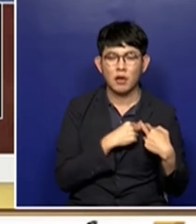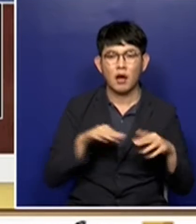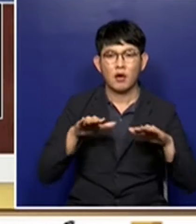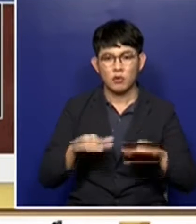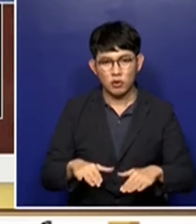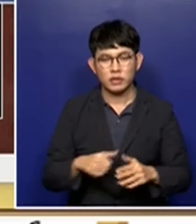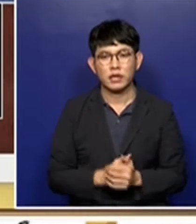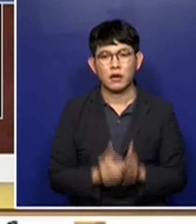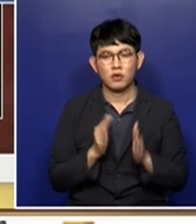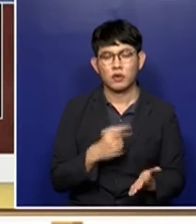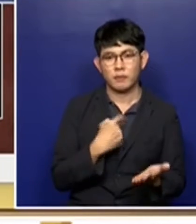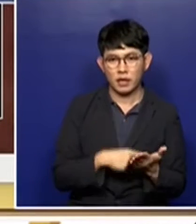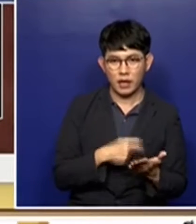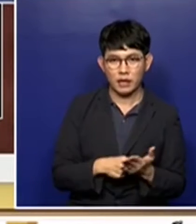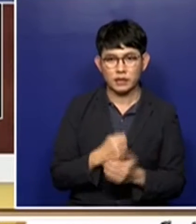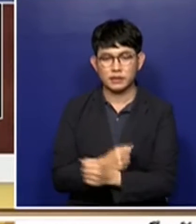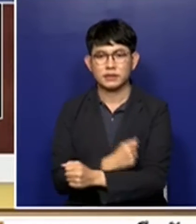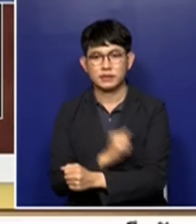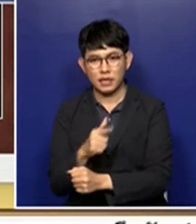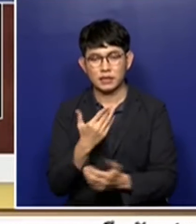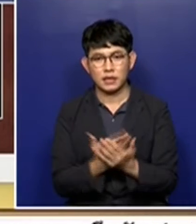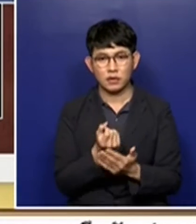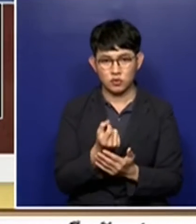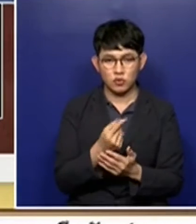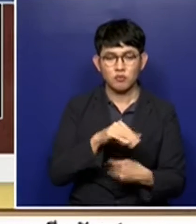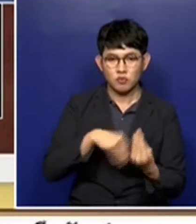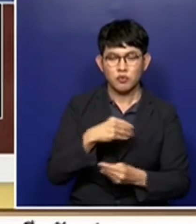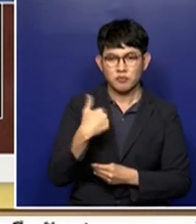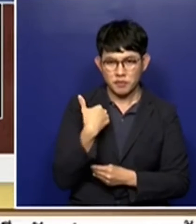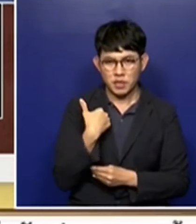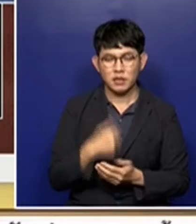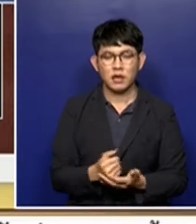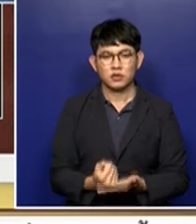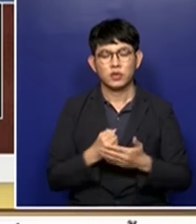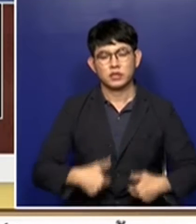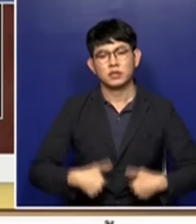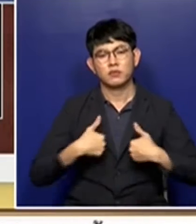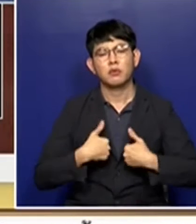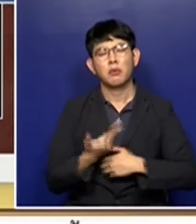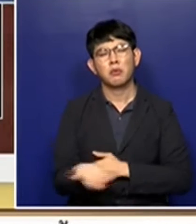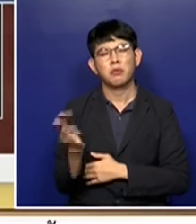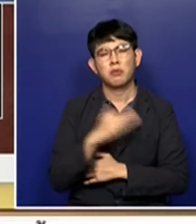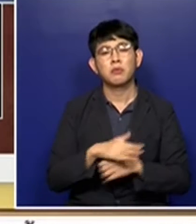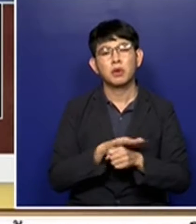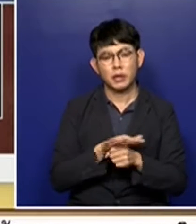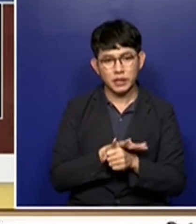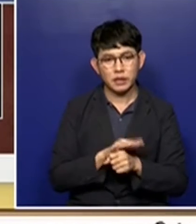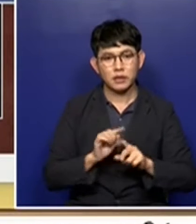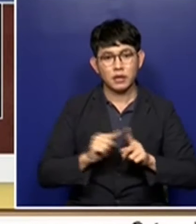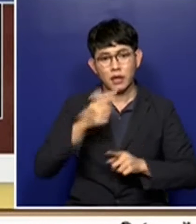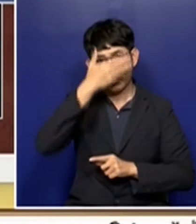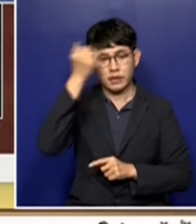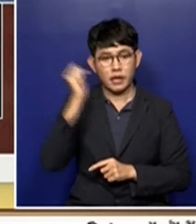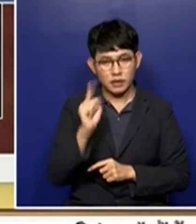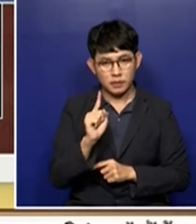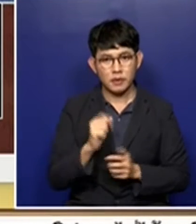ปการตนและในจ้างทำให้พวกเขามีเงินสดมากขึ้นช่วยค่าของชีพได้บ้างแต่อย่าลืมวากองทุปการ